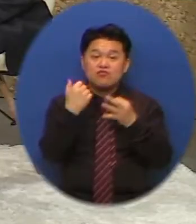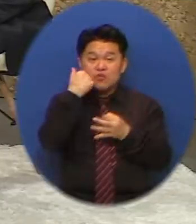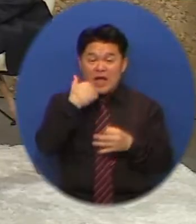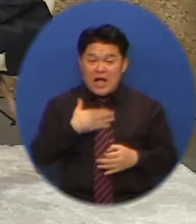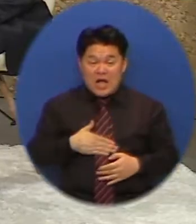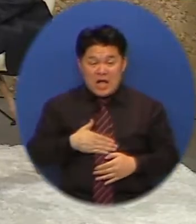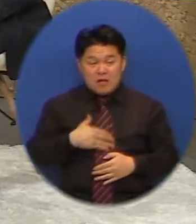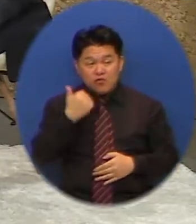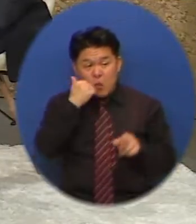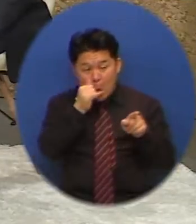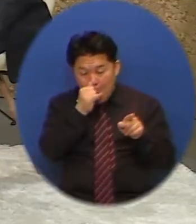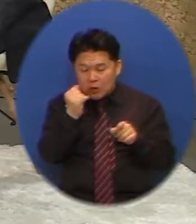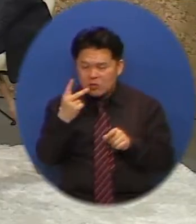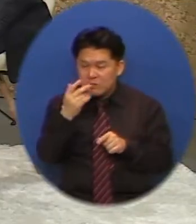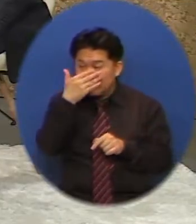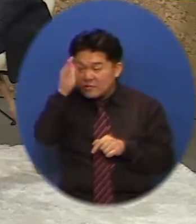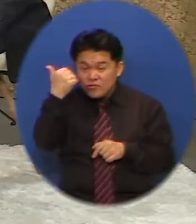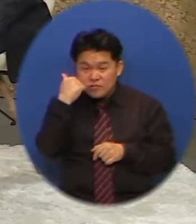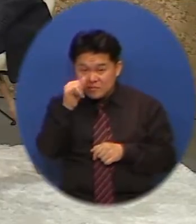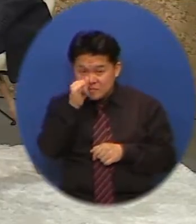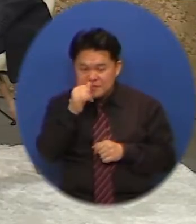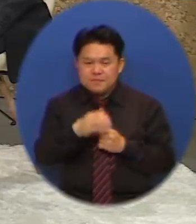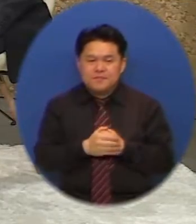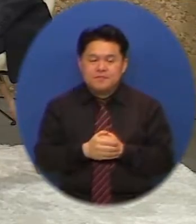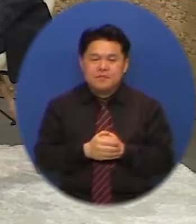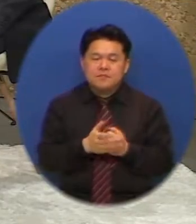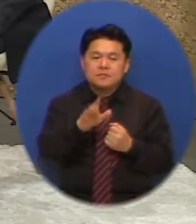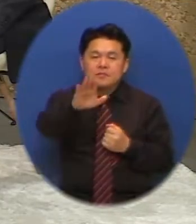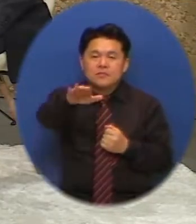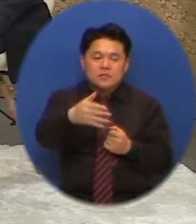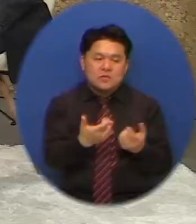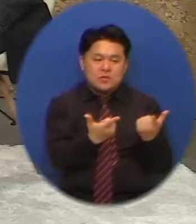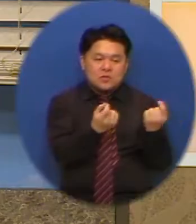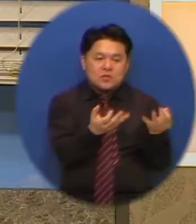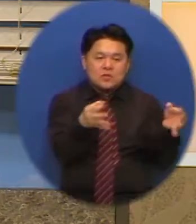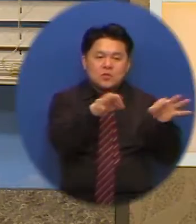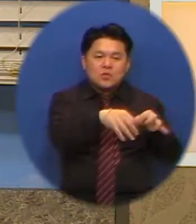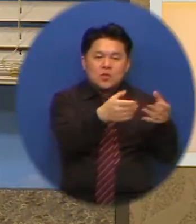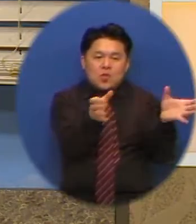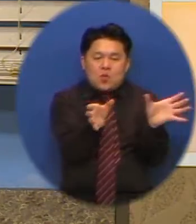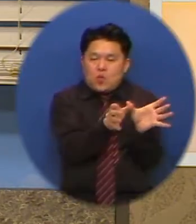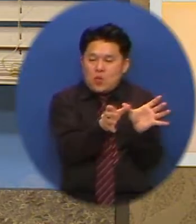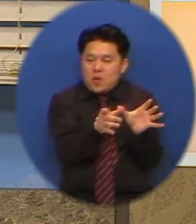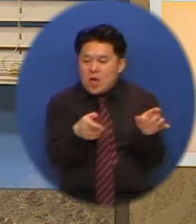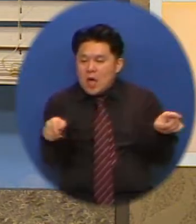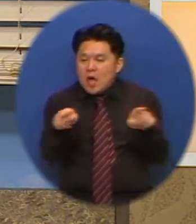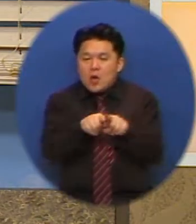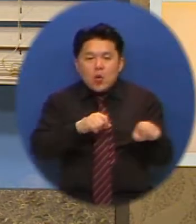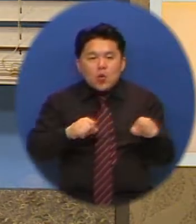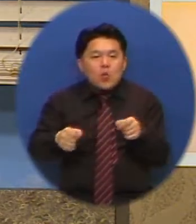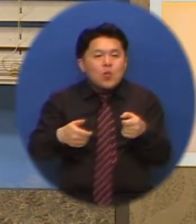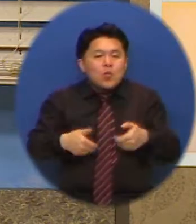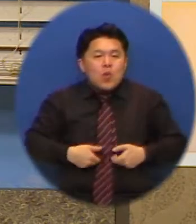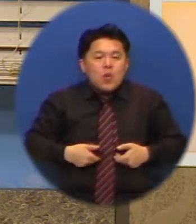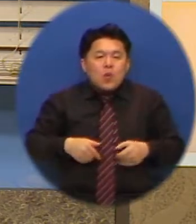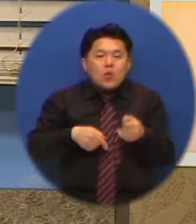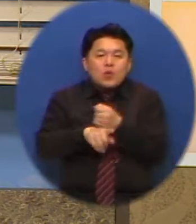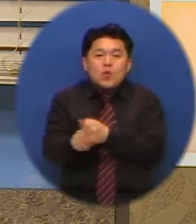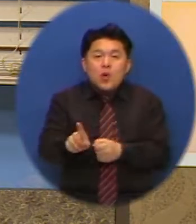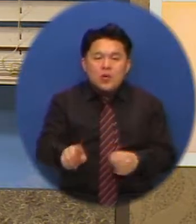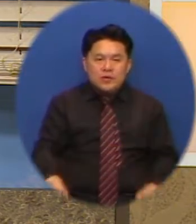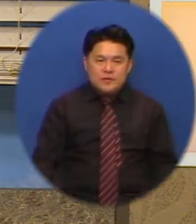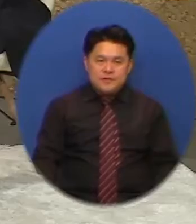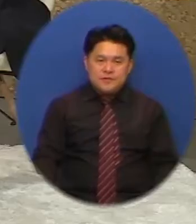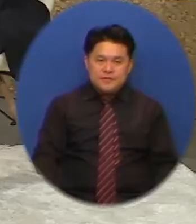있을 거고 모르시는 분들도 네. 있을 텐데 그 굳이 공동모금회와의 어떤 그 연관성을 좀 가져가시려는 이유는 어떤 걸까요? 아